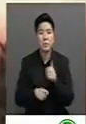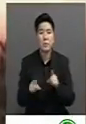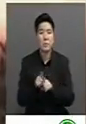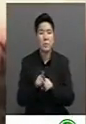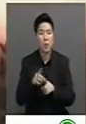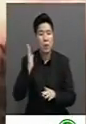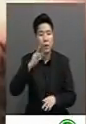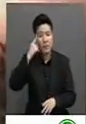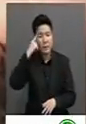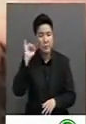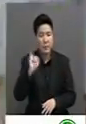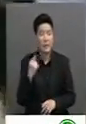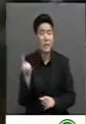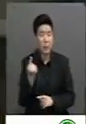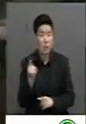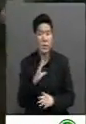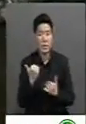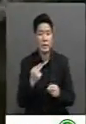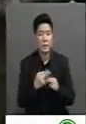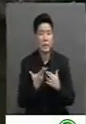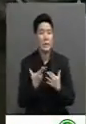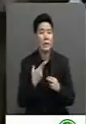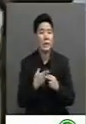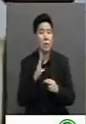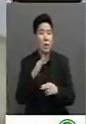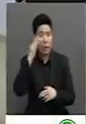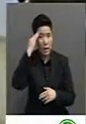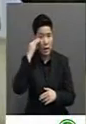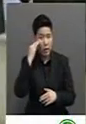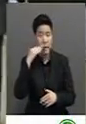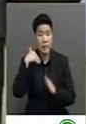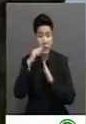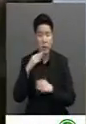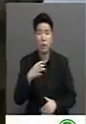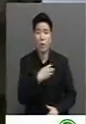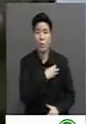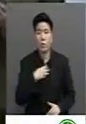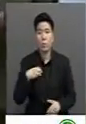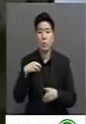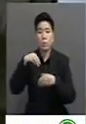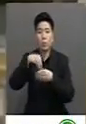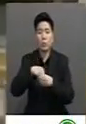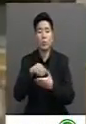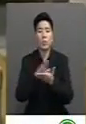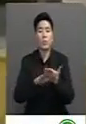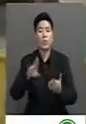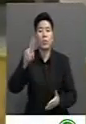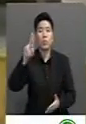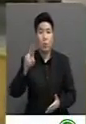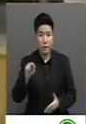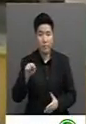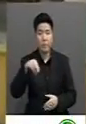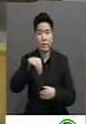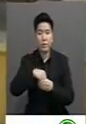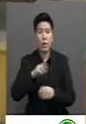างกับก่อการร้ายเพียงอย่างเดียวนายโชเมียงนำรองเอกอัครราชทูตเกาหลีเหนือประจำสหประชาชาติหรือ UN ในน